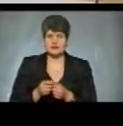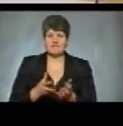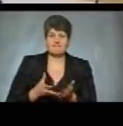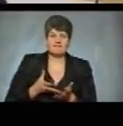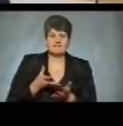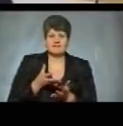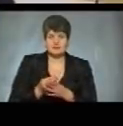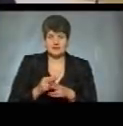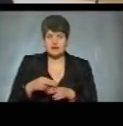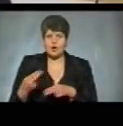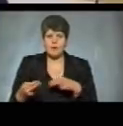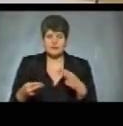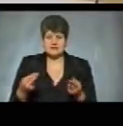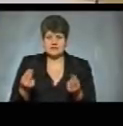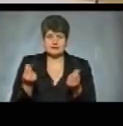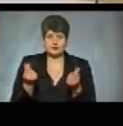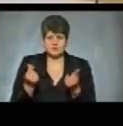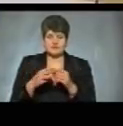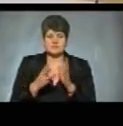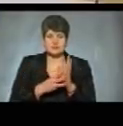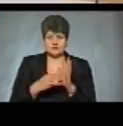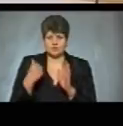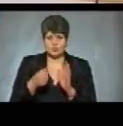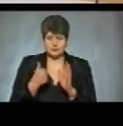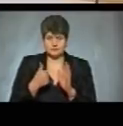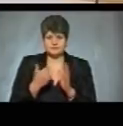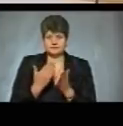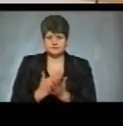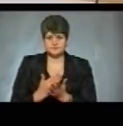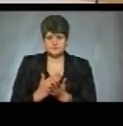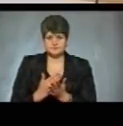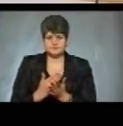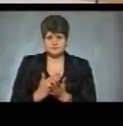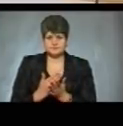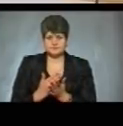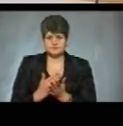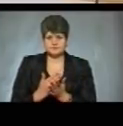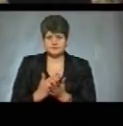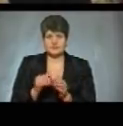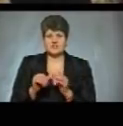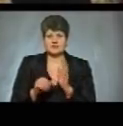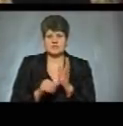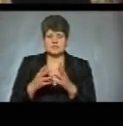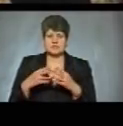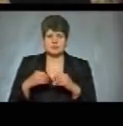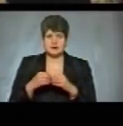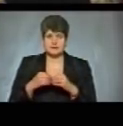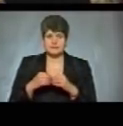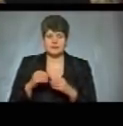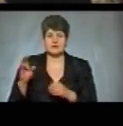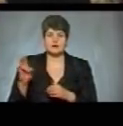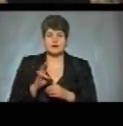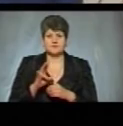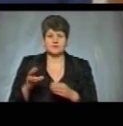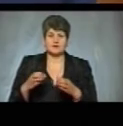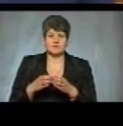виплачених компенсацій за кошти в 2018 році складає для 16 сімей. Парох релігійної громади